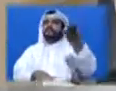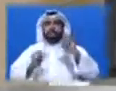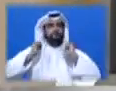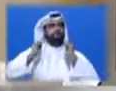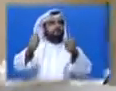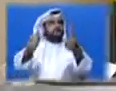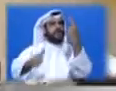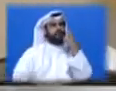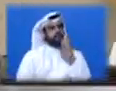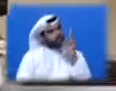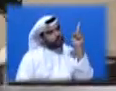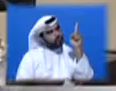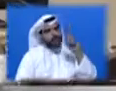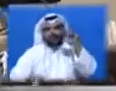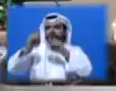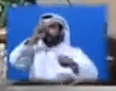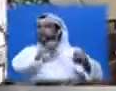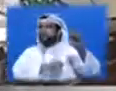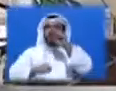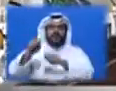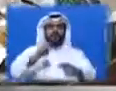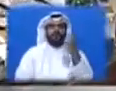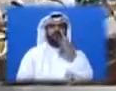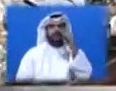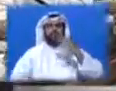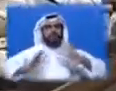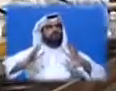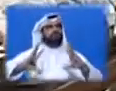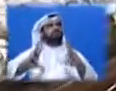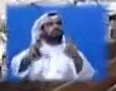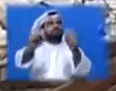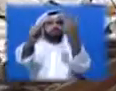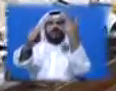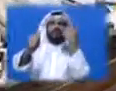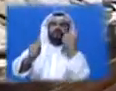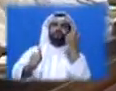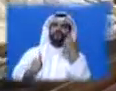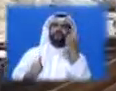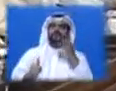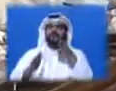مواكبة التغيرات وتلبية الاحتياجات والتطورات الراهنة وانعكاسها على